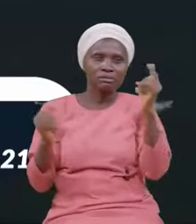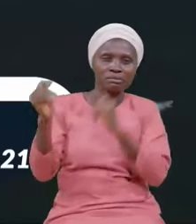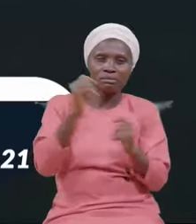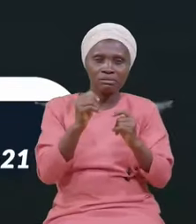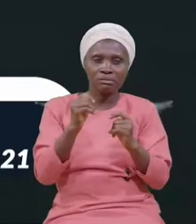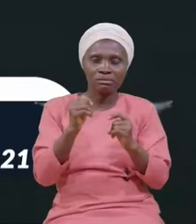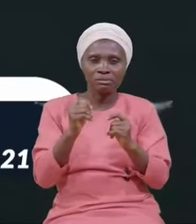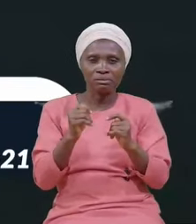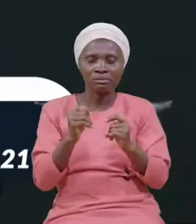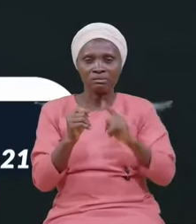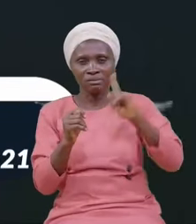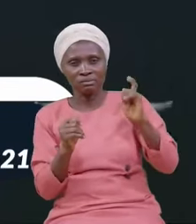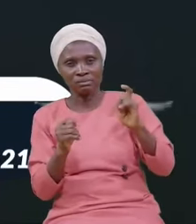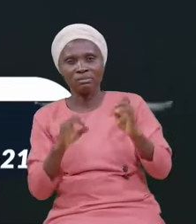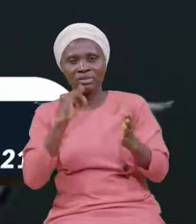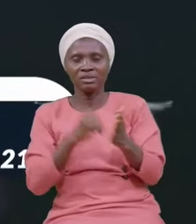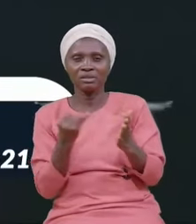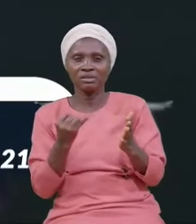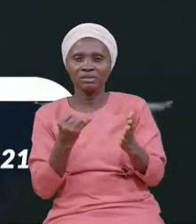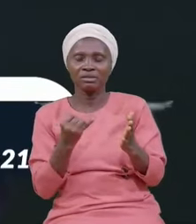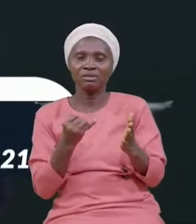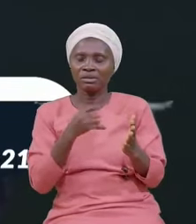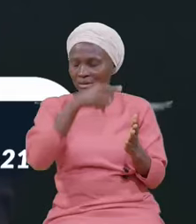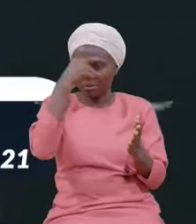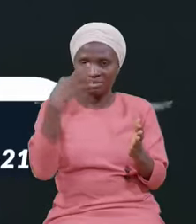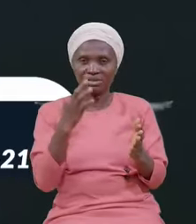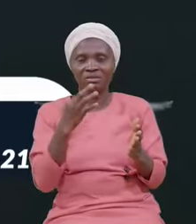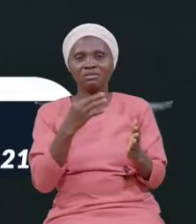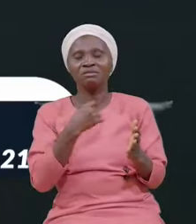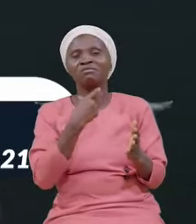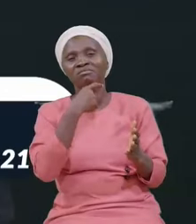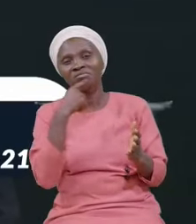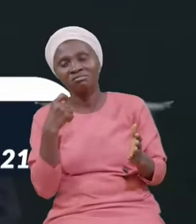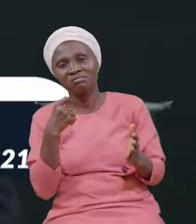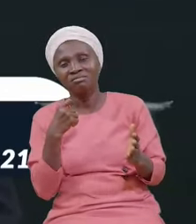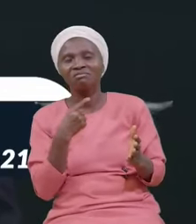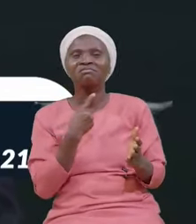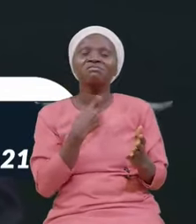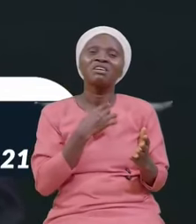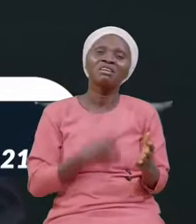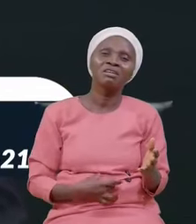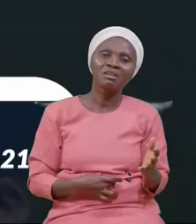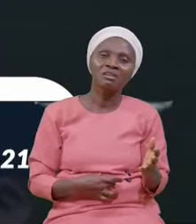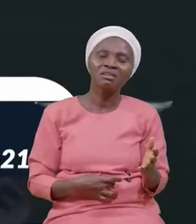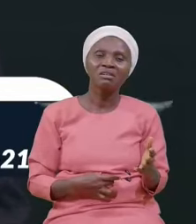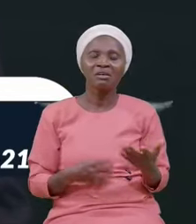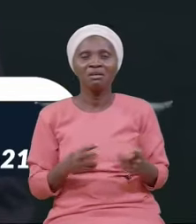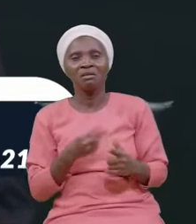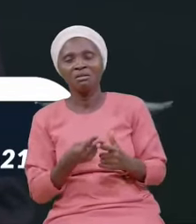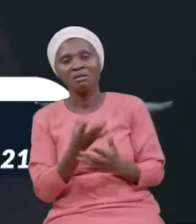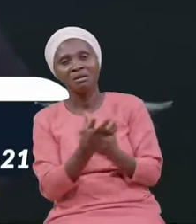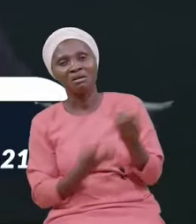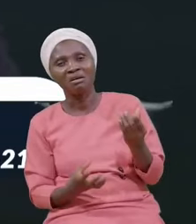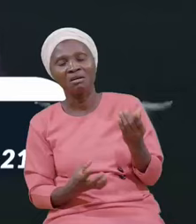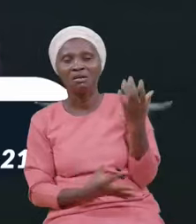la persécution, ou la faim, ou la nudité, ou le péril, ou l'épée?